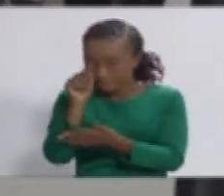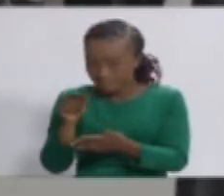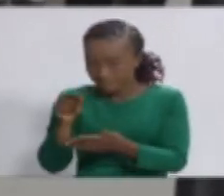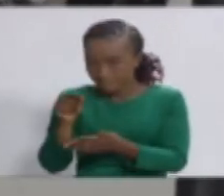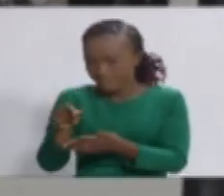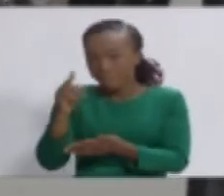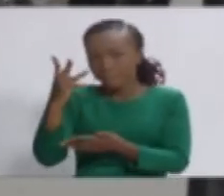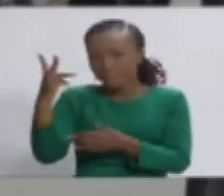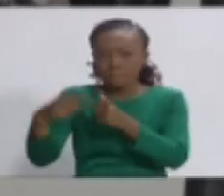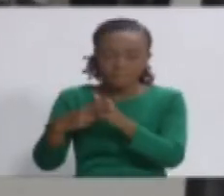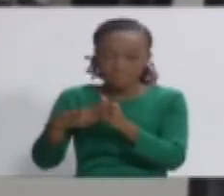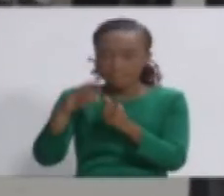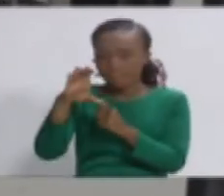47.